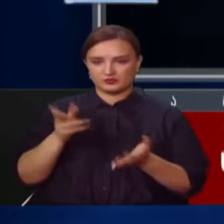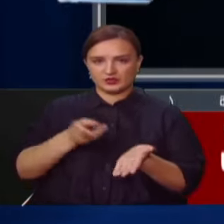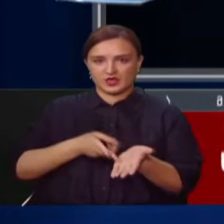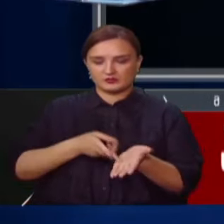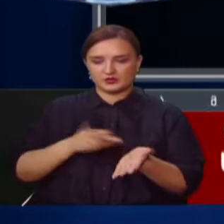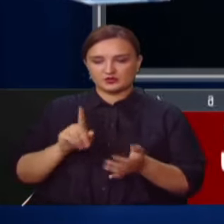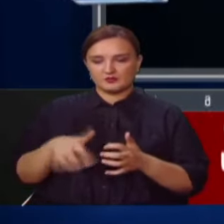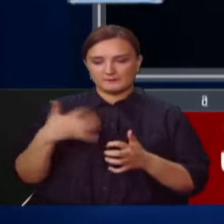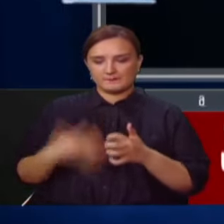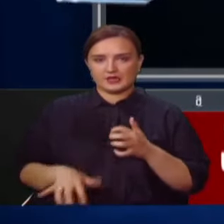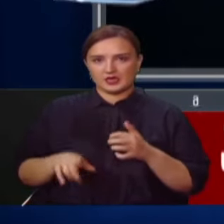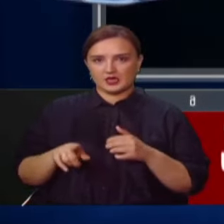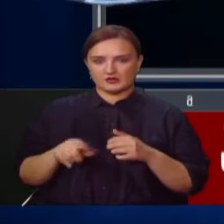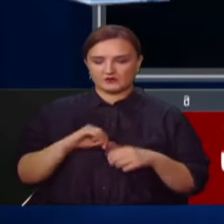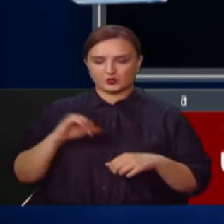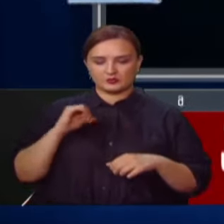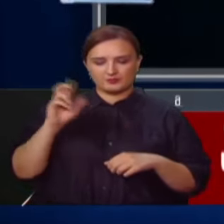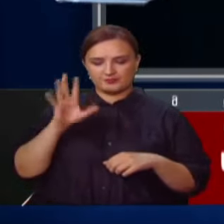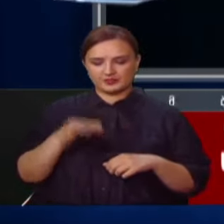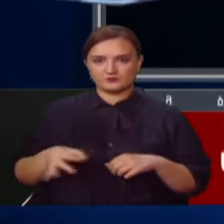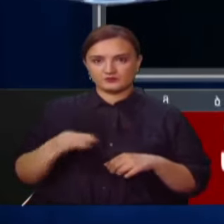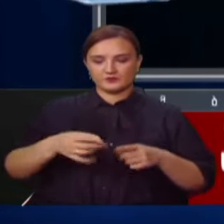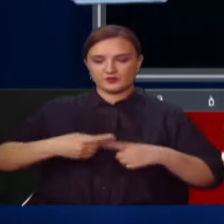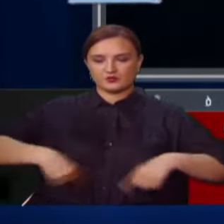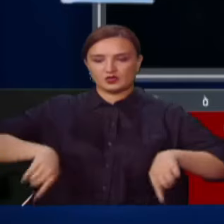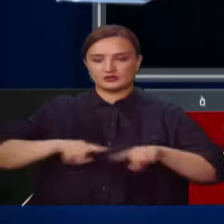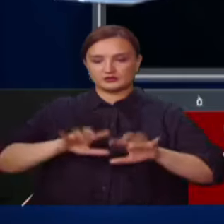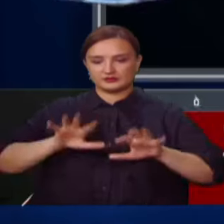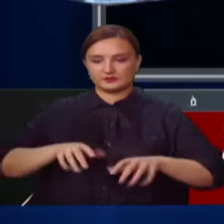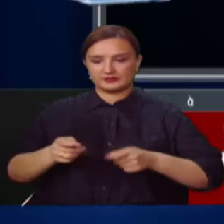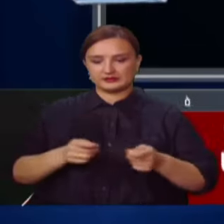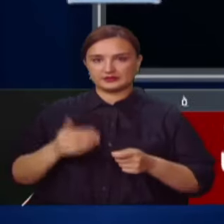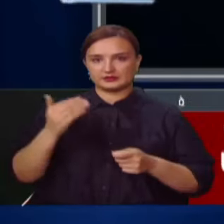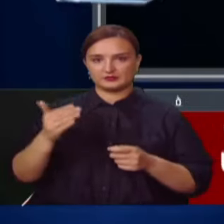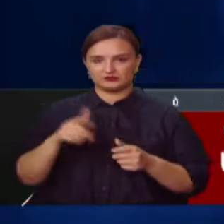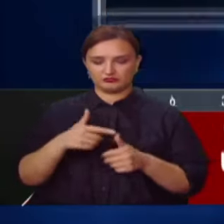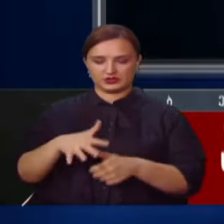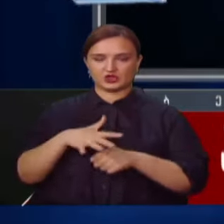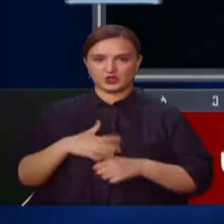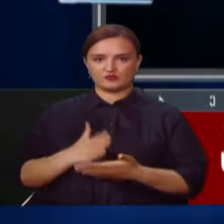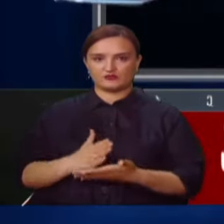რომ მიკერძოებული არასამთავრობო ორგანიზაციების და პრეზიდენტის მიერ დაიჩაგრა.